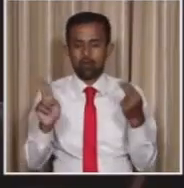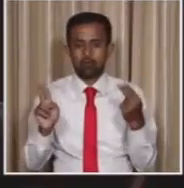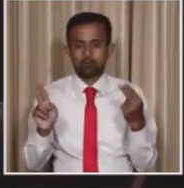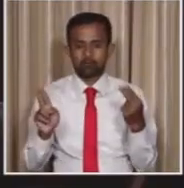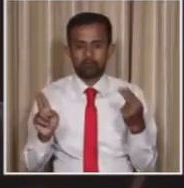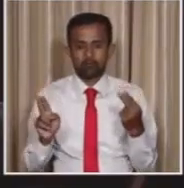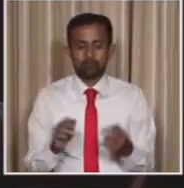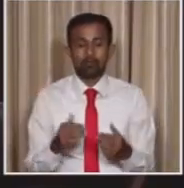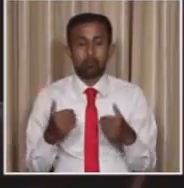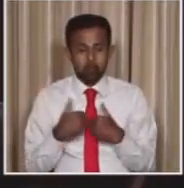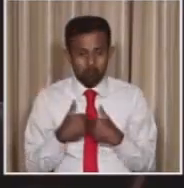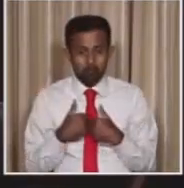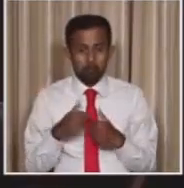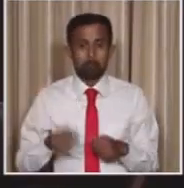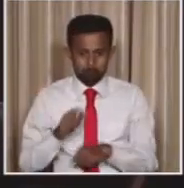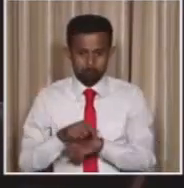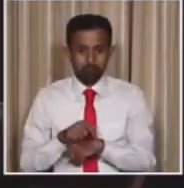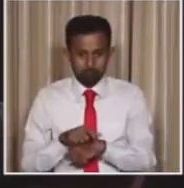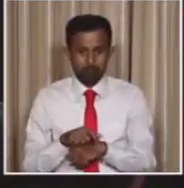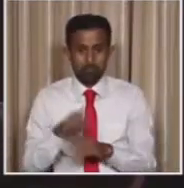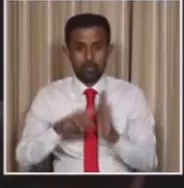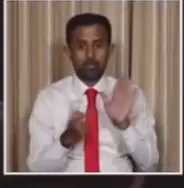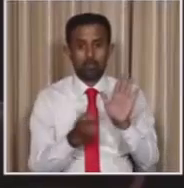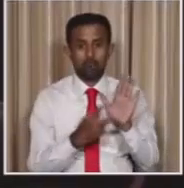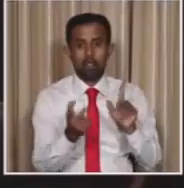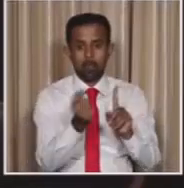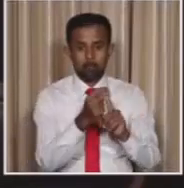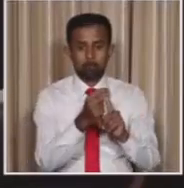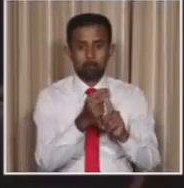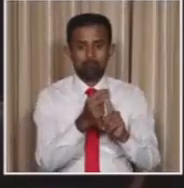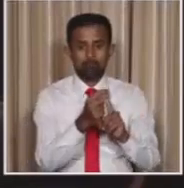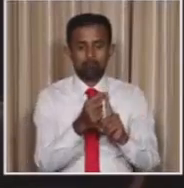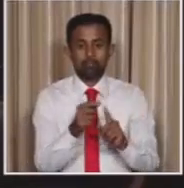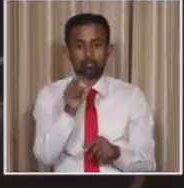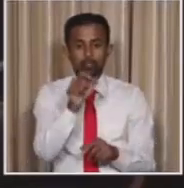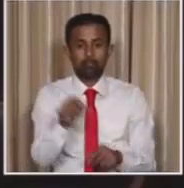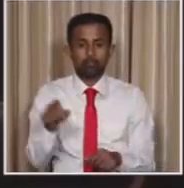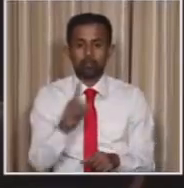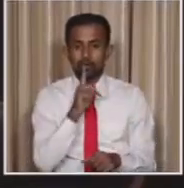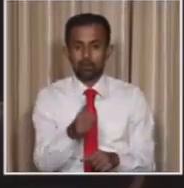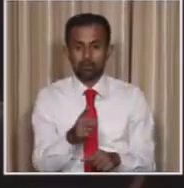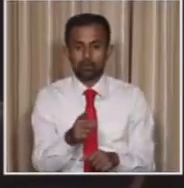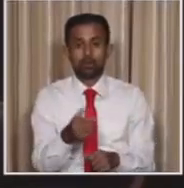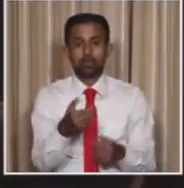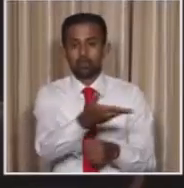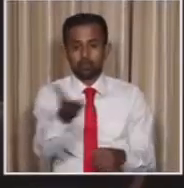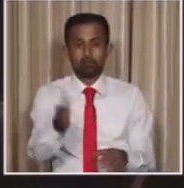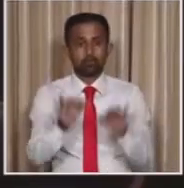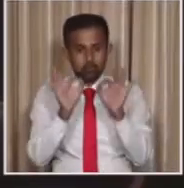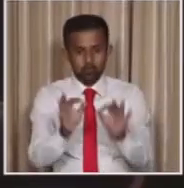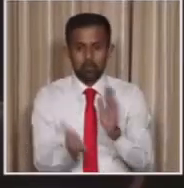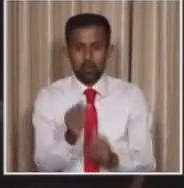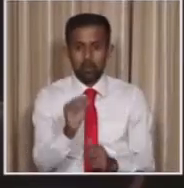නිසා මම මේ අවස්ථාවේදී ජනතා විමුක්ති පෙරමුණේ ඒ අයට කියනවා ඒගොල්ලෝ හරියට ගියා